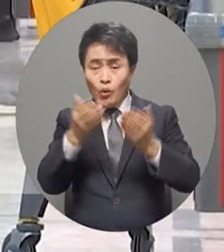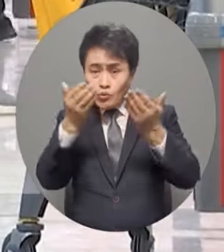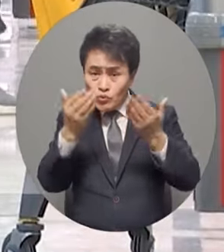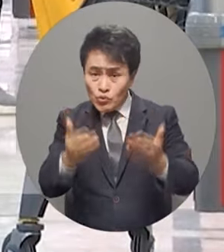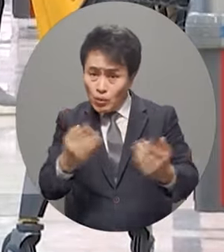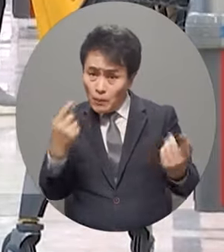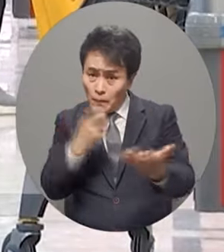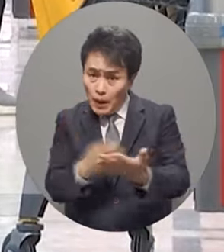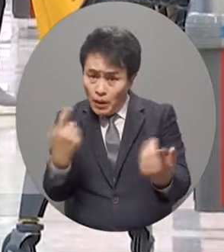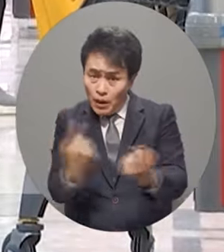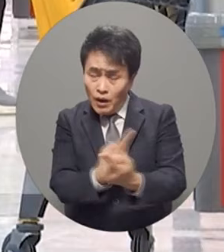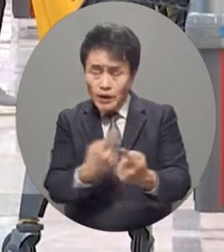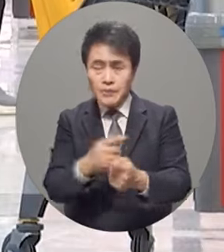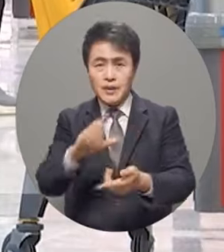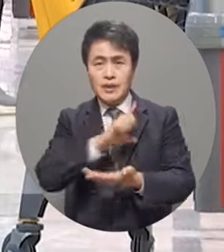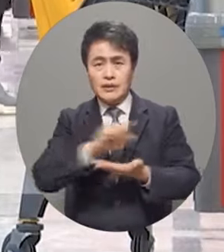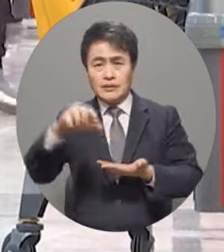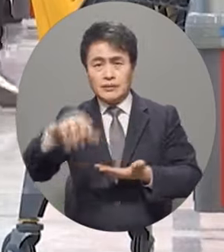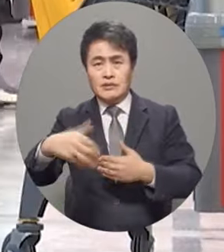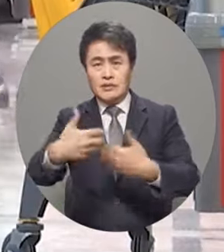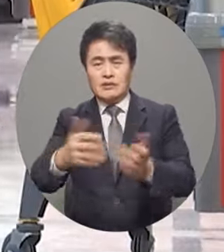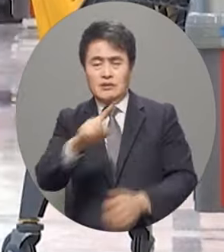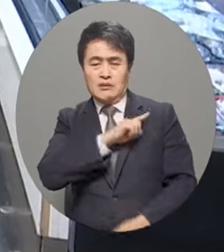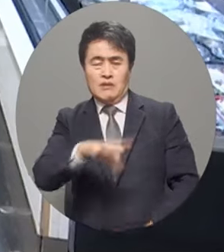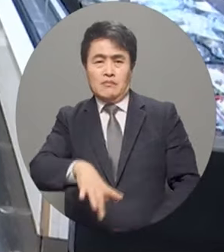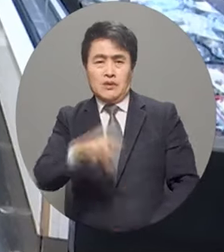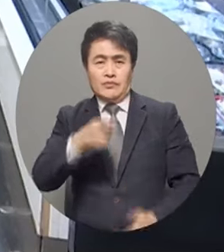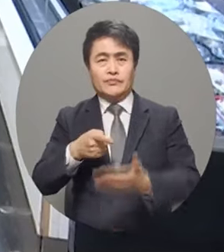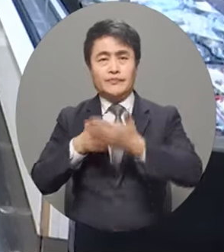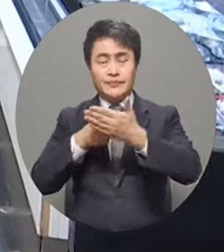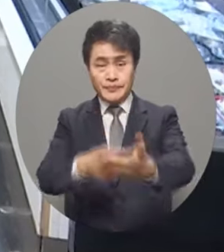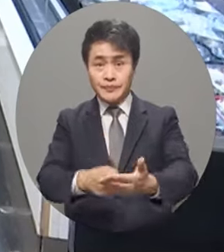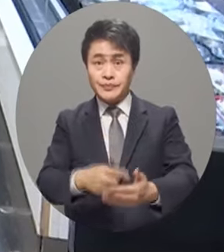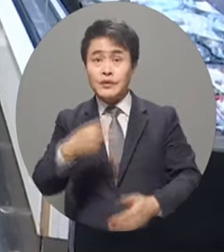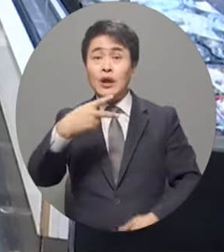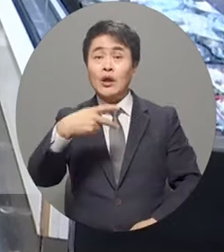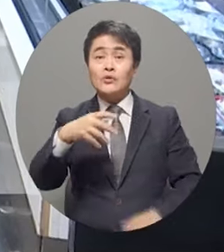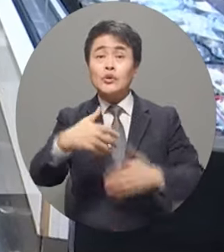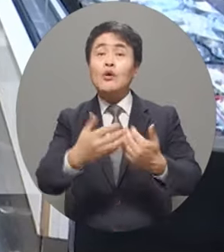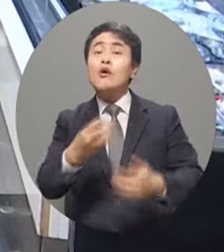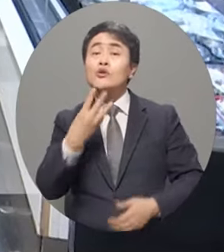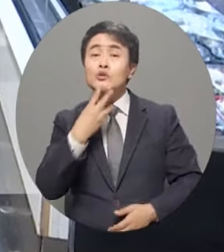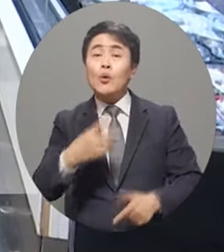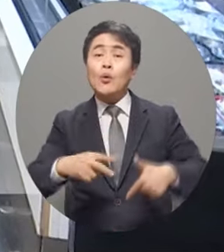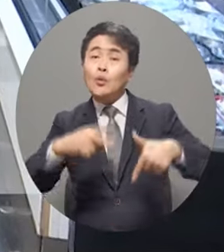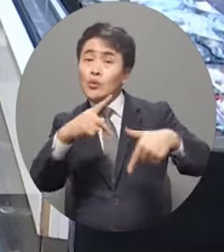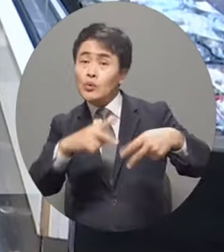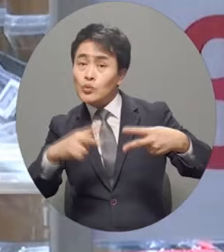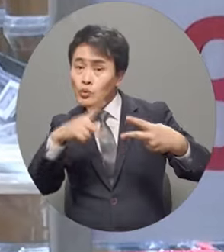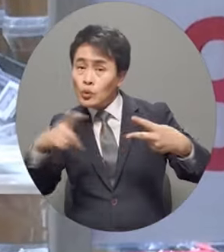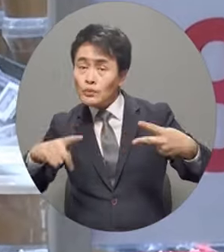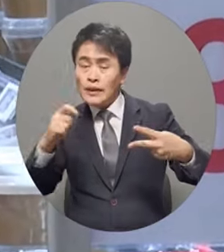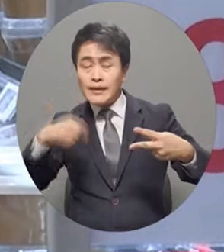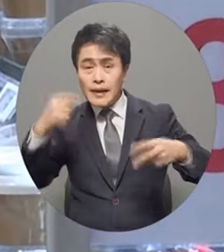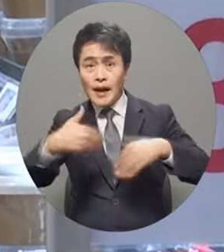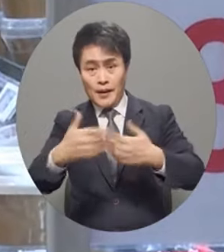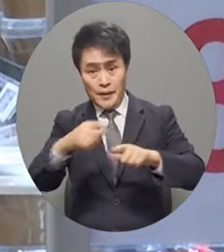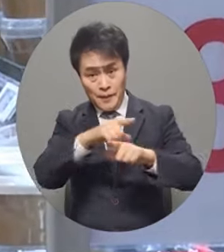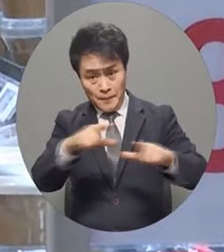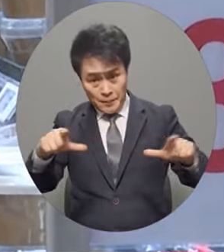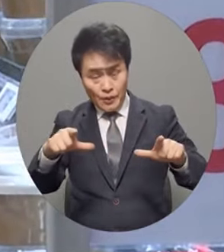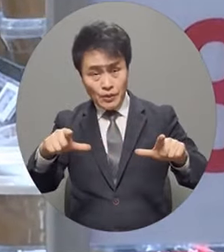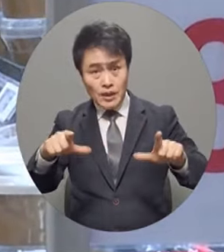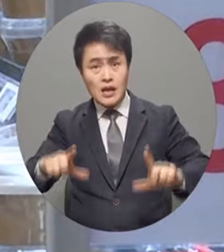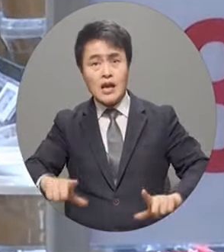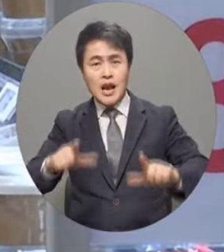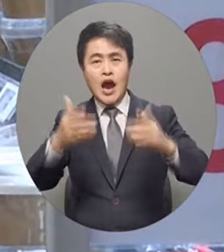가운데 일부 지자체들이 선제적으로 나선 겁니다. 서초구에 이어 서울 동대문구도 다음 달부터 평일로 의무